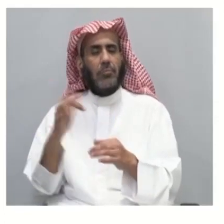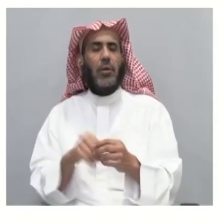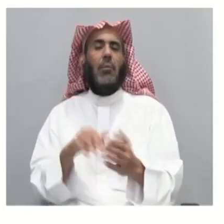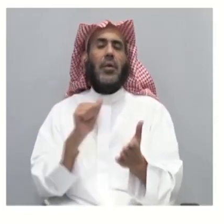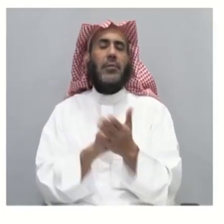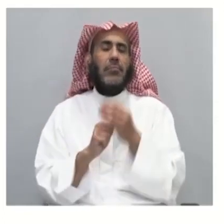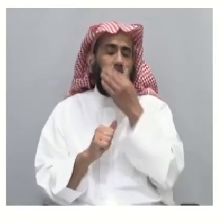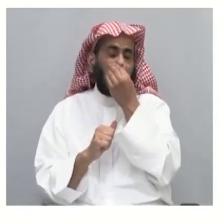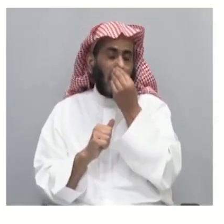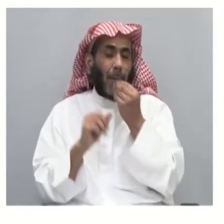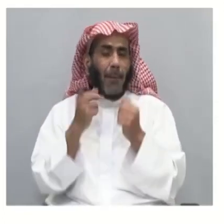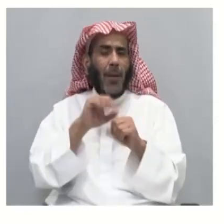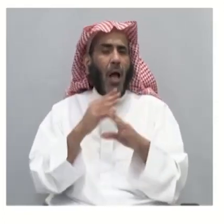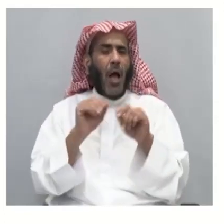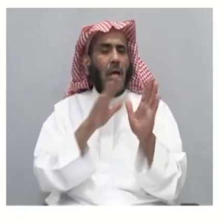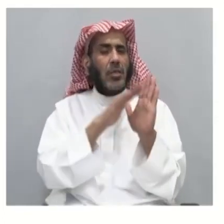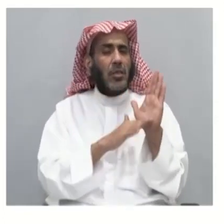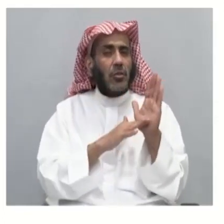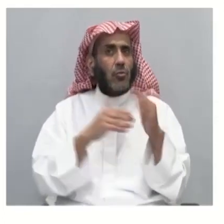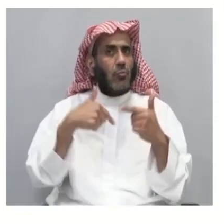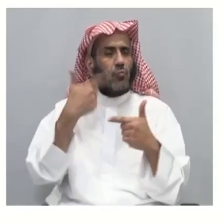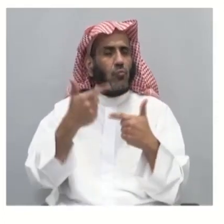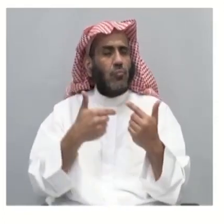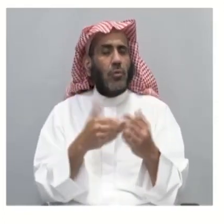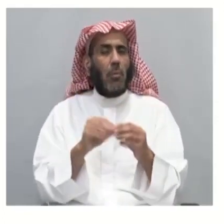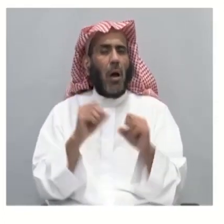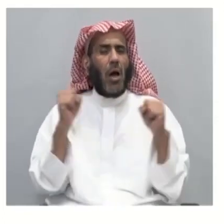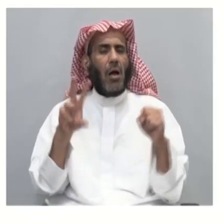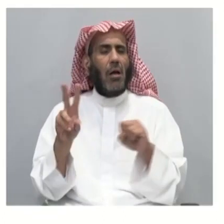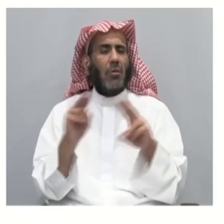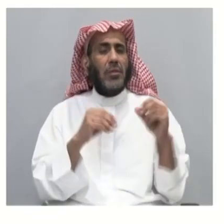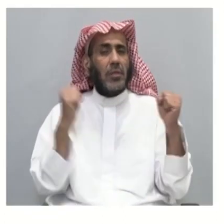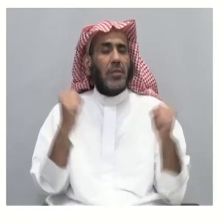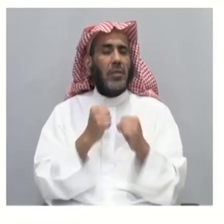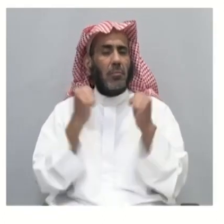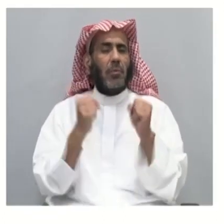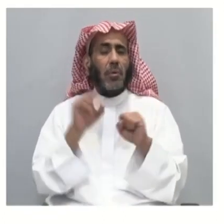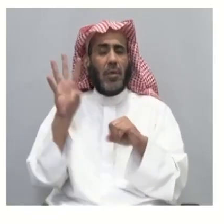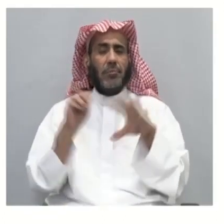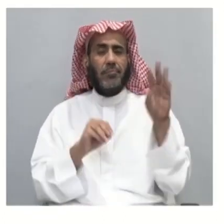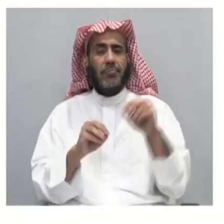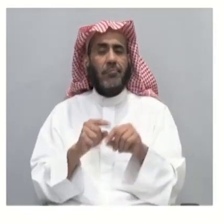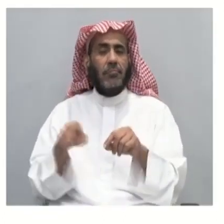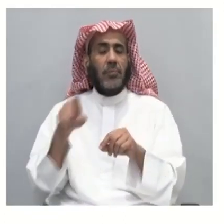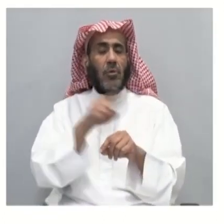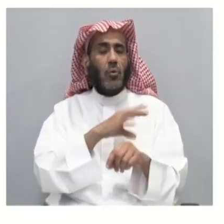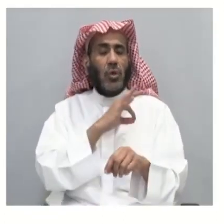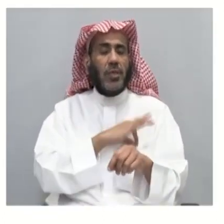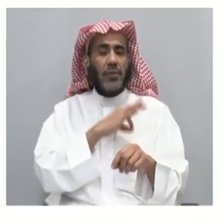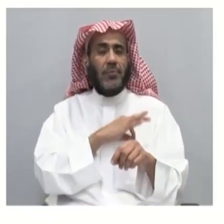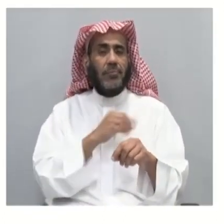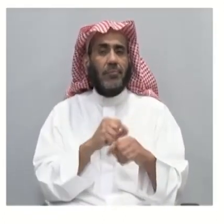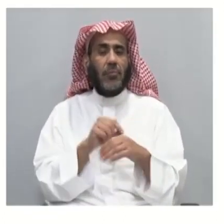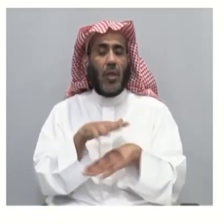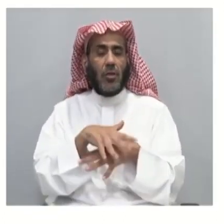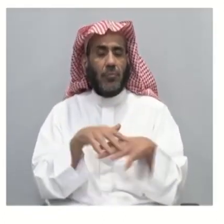الى البيت ولذلك اي نص يواجهنا مستقبلا بعض التدريبات اللي تطلب منا طرح كثير من القصص نحن نستفيد من مثل